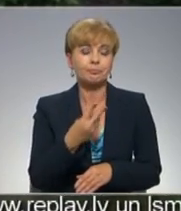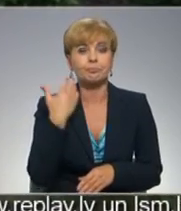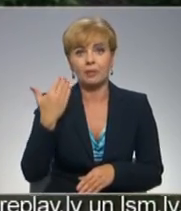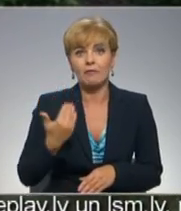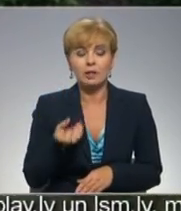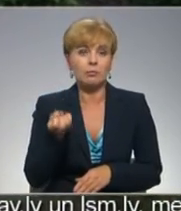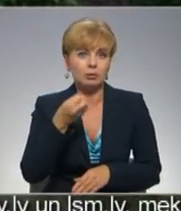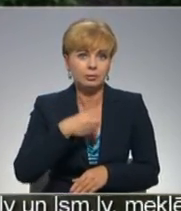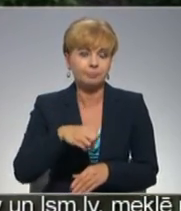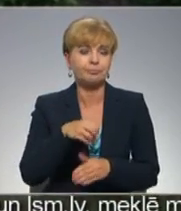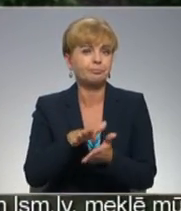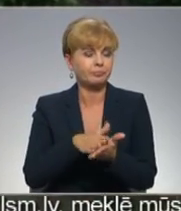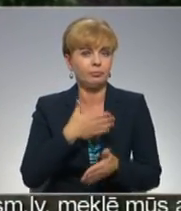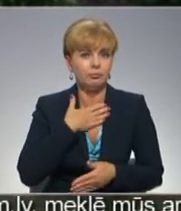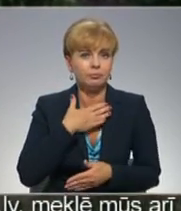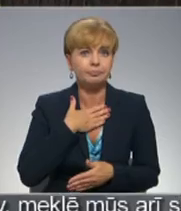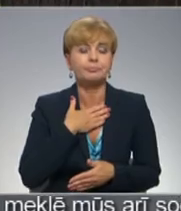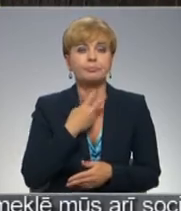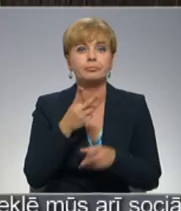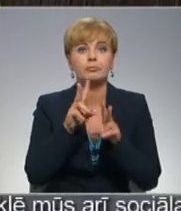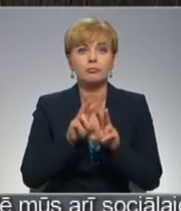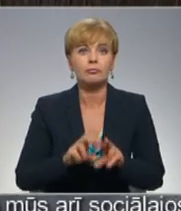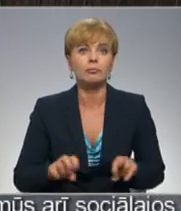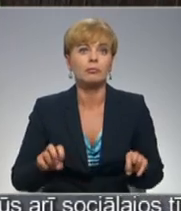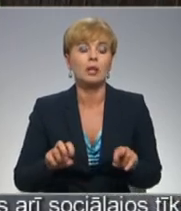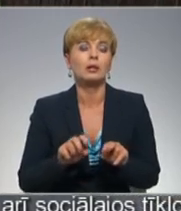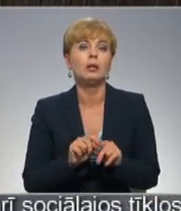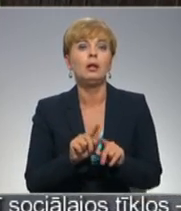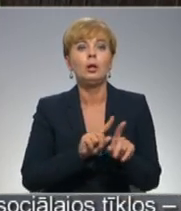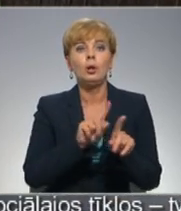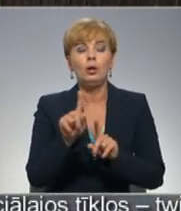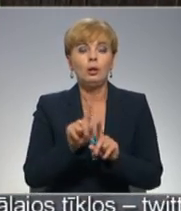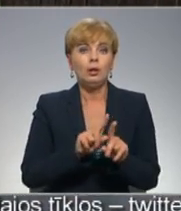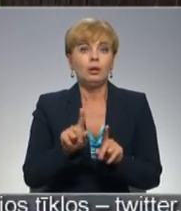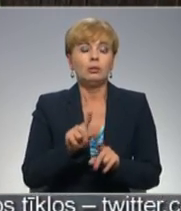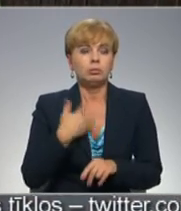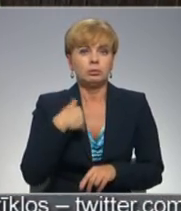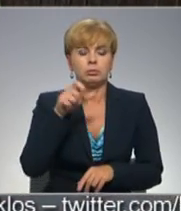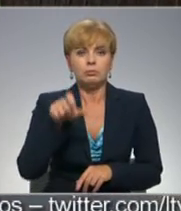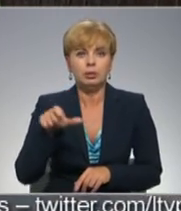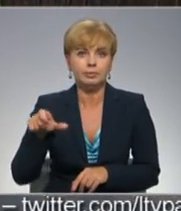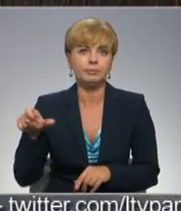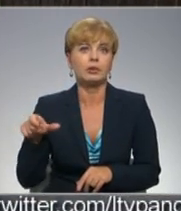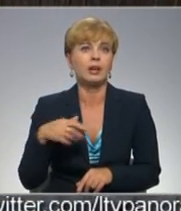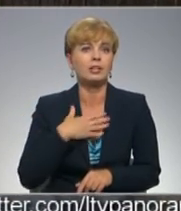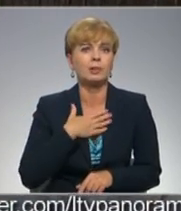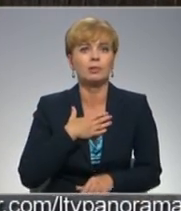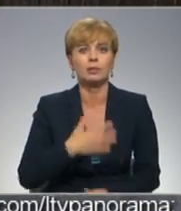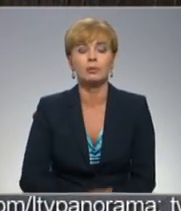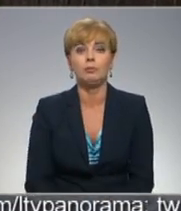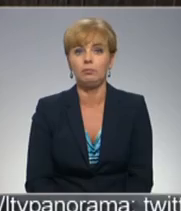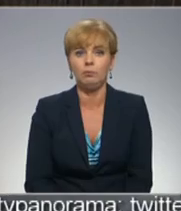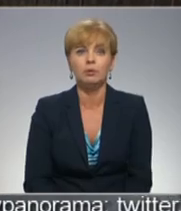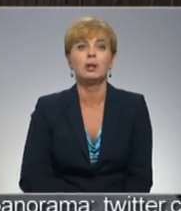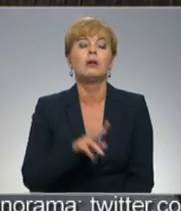Ventspils dārzu galvenās iezīmes saskatījuši žūrī. Ar skujeniem Ventspilnieki tā ļoti neaizraujās, kas priecē, jo, nu,